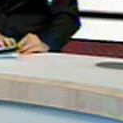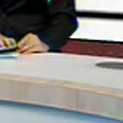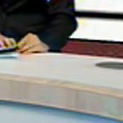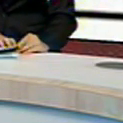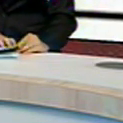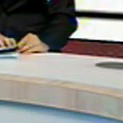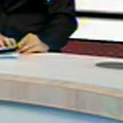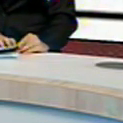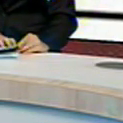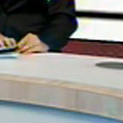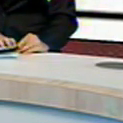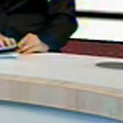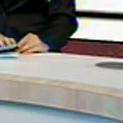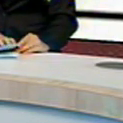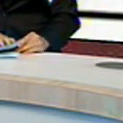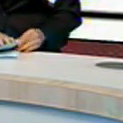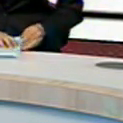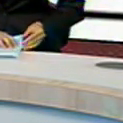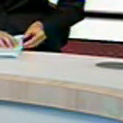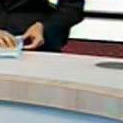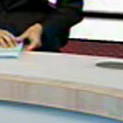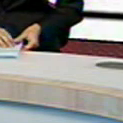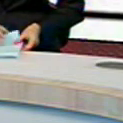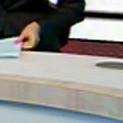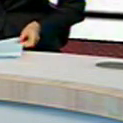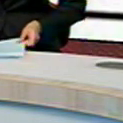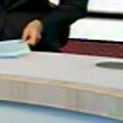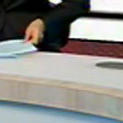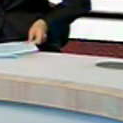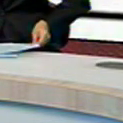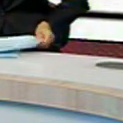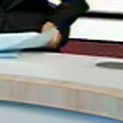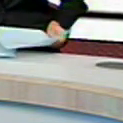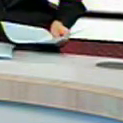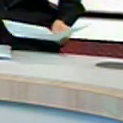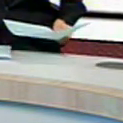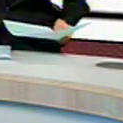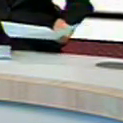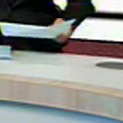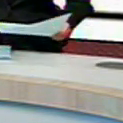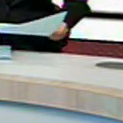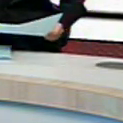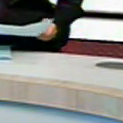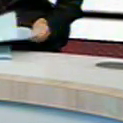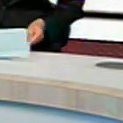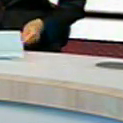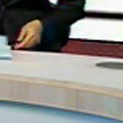memberi kekuatan kepada umat Islam menempuh dukaan dengan itu Assalamualaikum dan salam 1